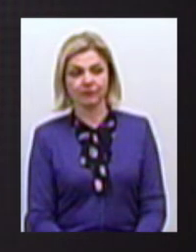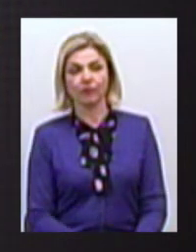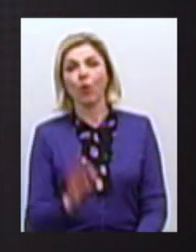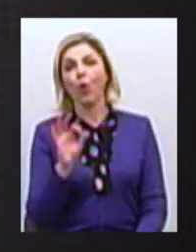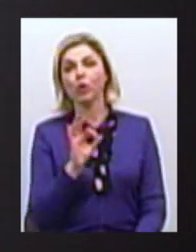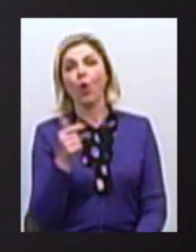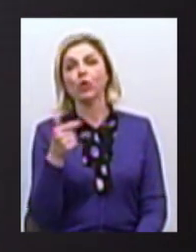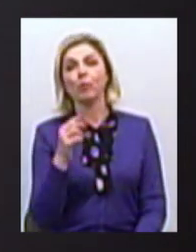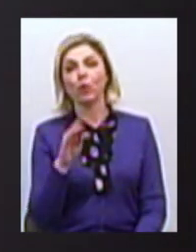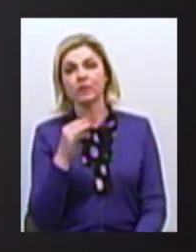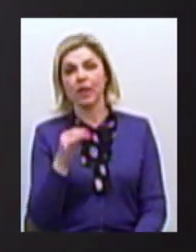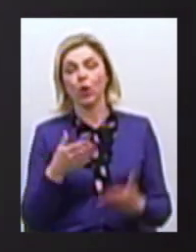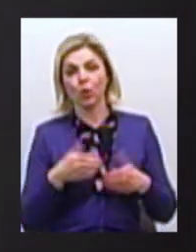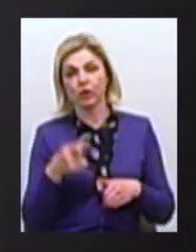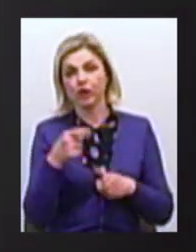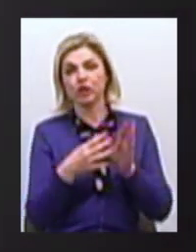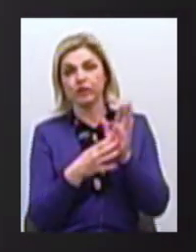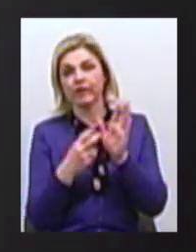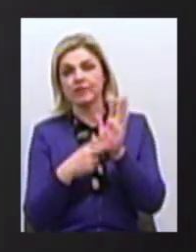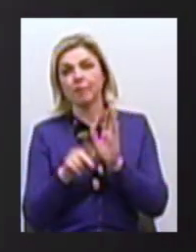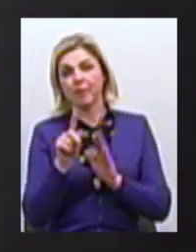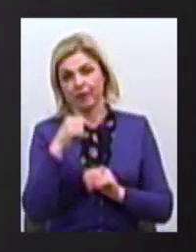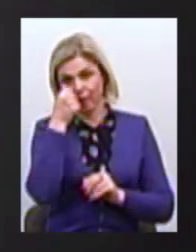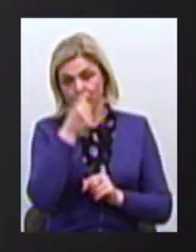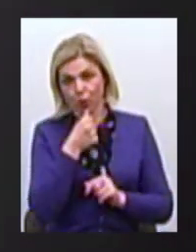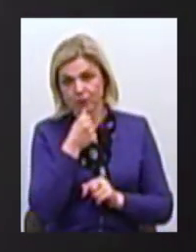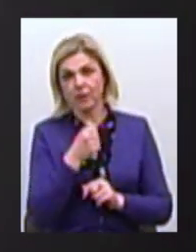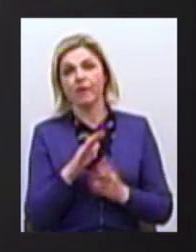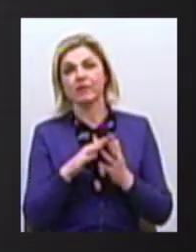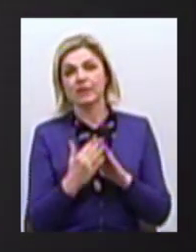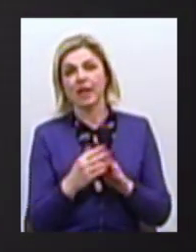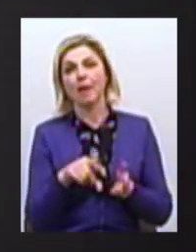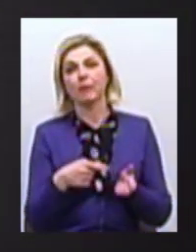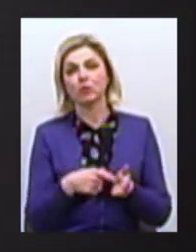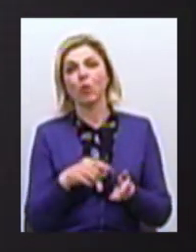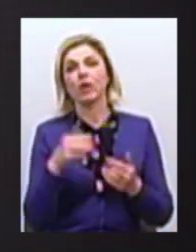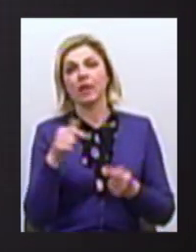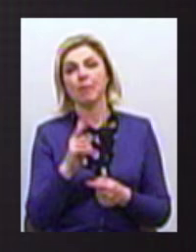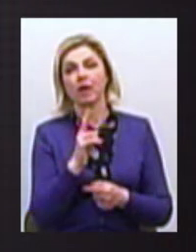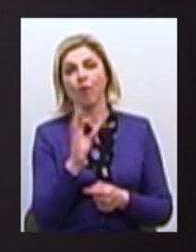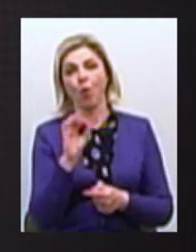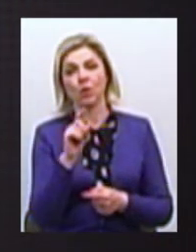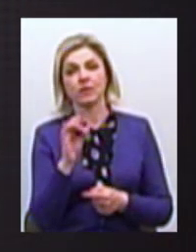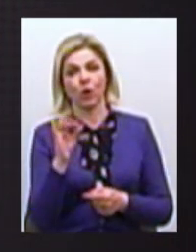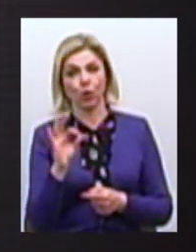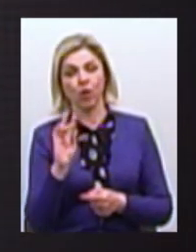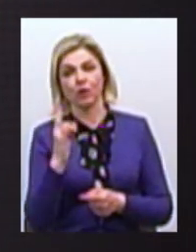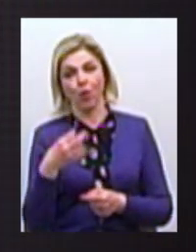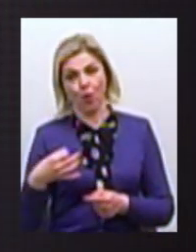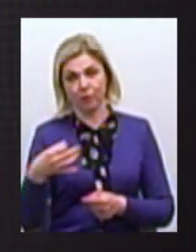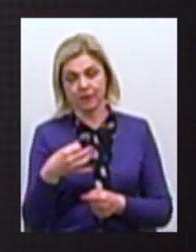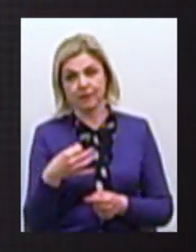Олександр Голобровський народився у 1971 році в селищі міського типу Криве Озеро Миколаївської